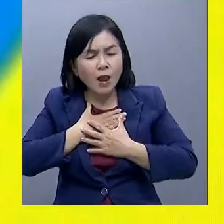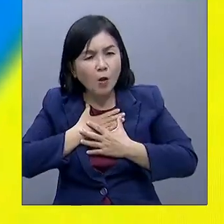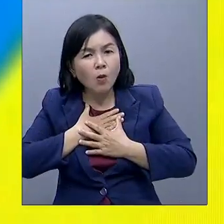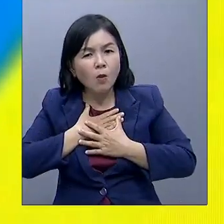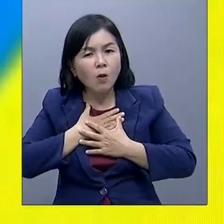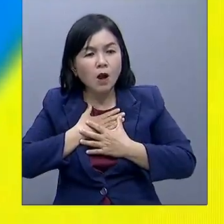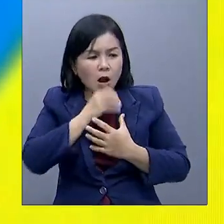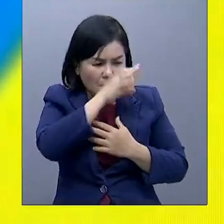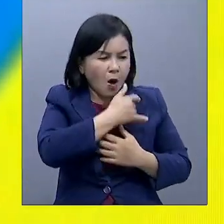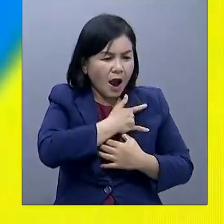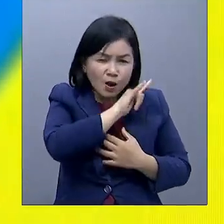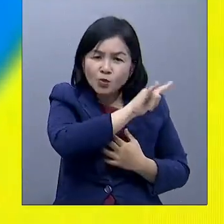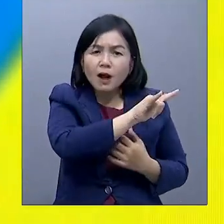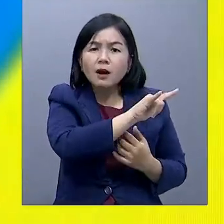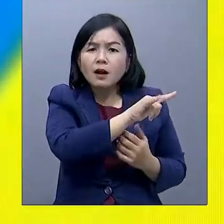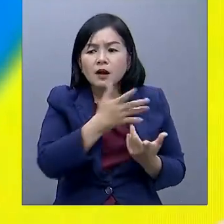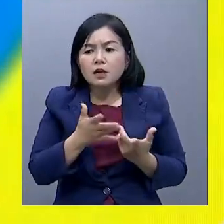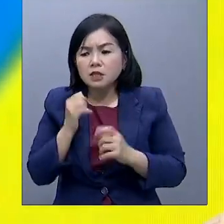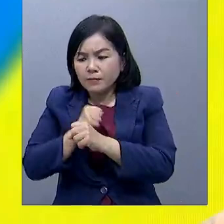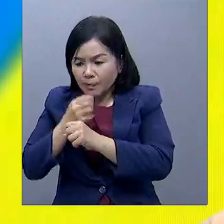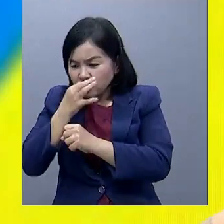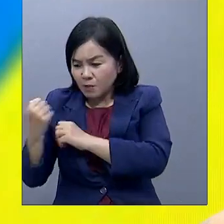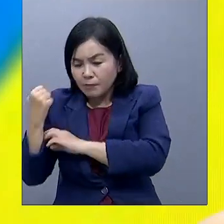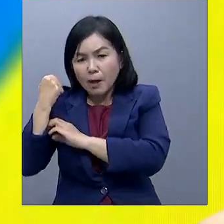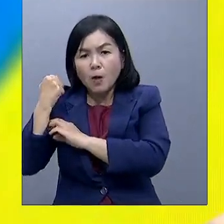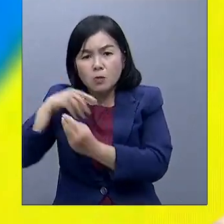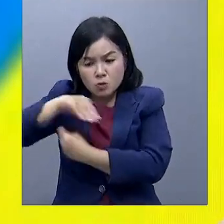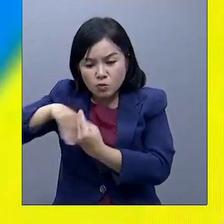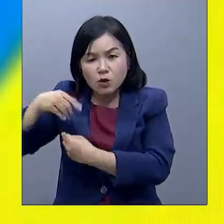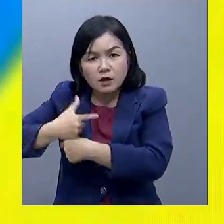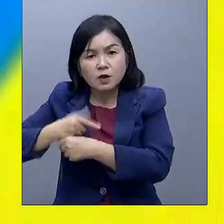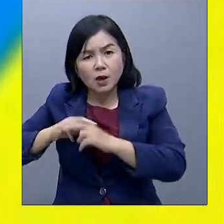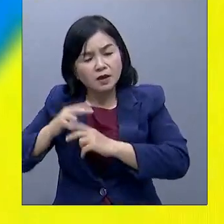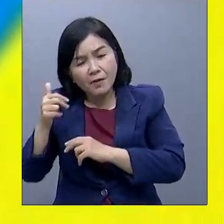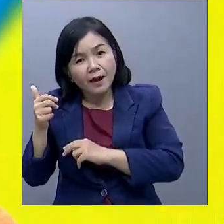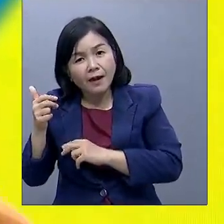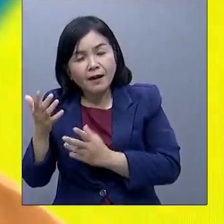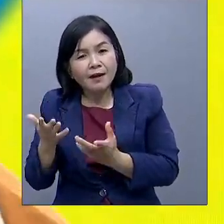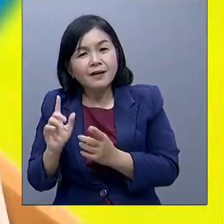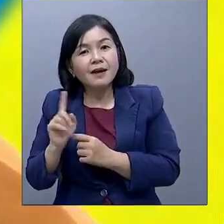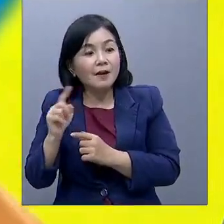สารภาพรักไปดีไหมหรือว่าเราไปสร้างความมั่นคงให้ชีวิตก่อนด ีอุบไปบ้างอุบไปบ้างให้คุณผู้ชม